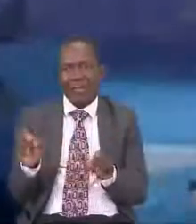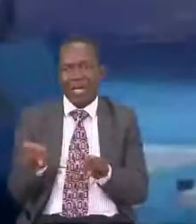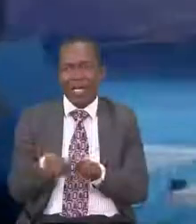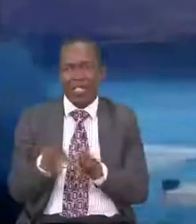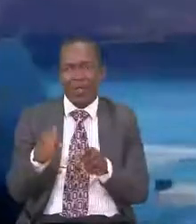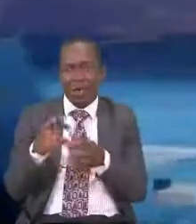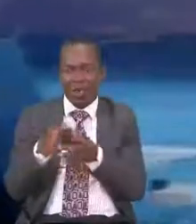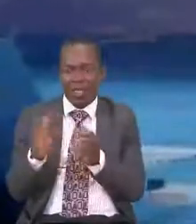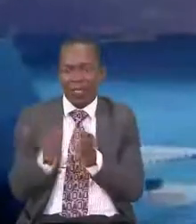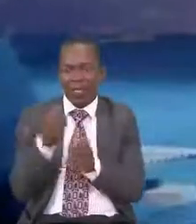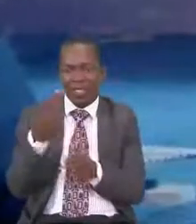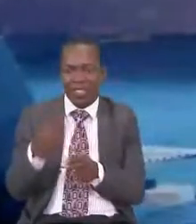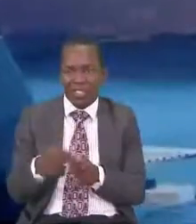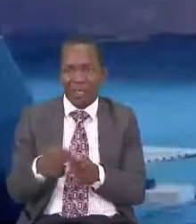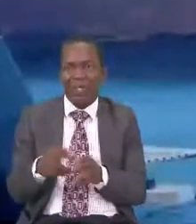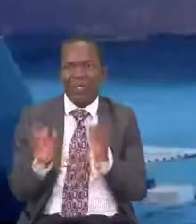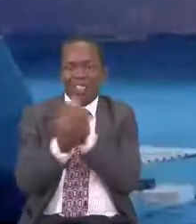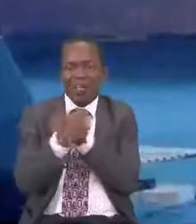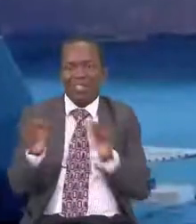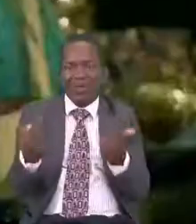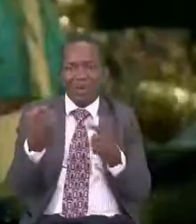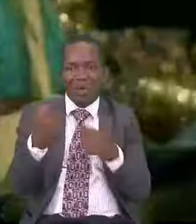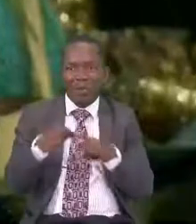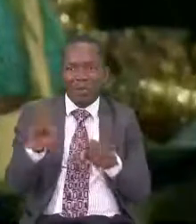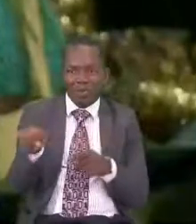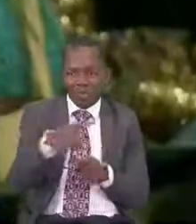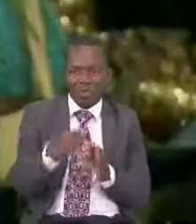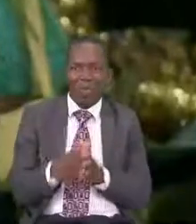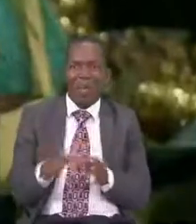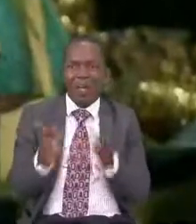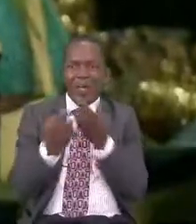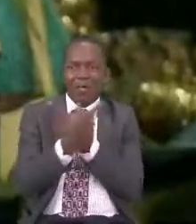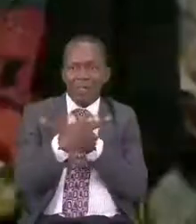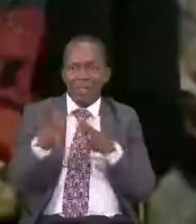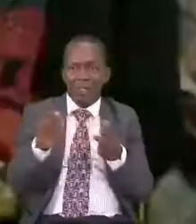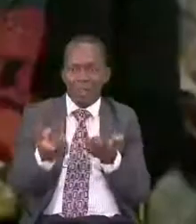ce nom ce jour, vous aurez le salut, vous aurez la rédemption.